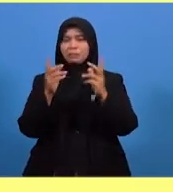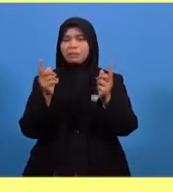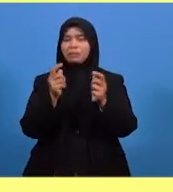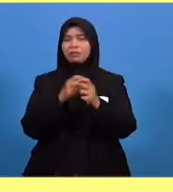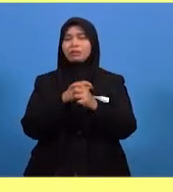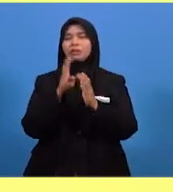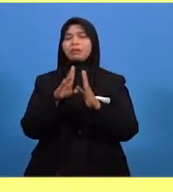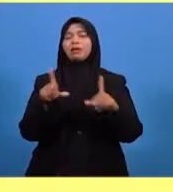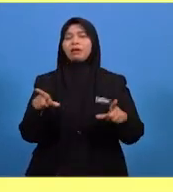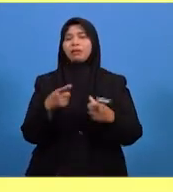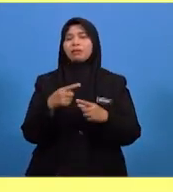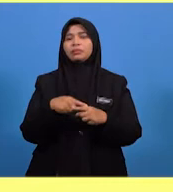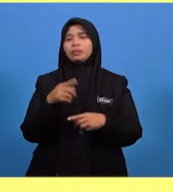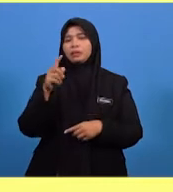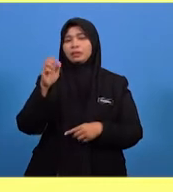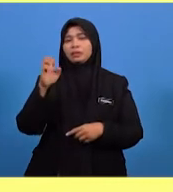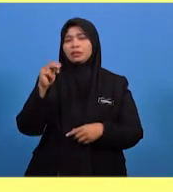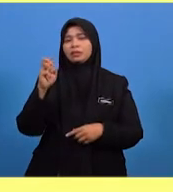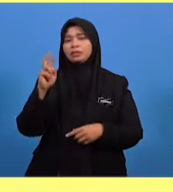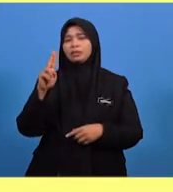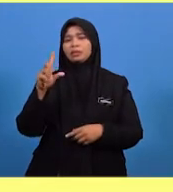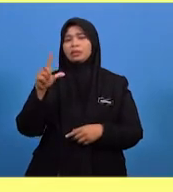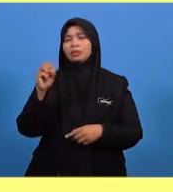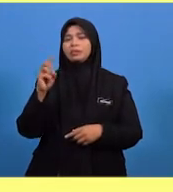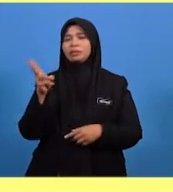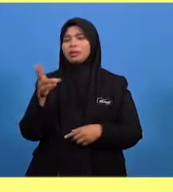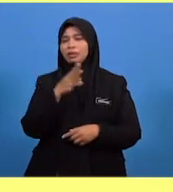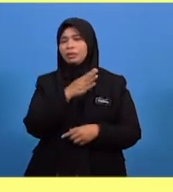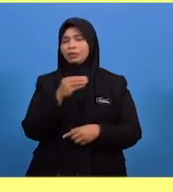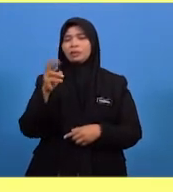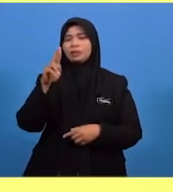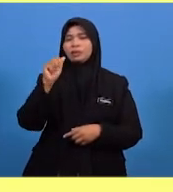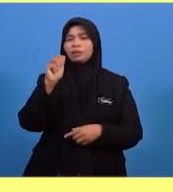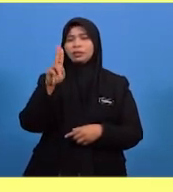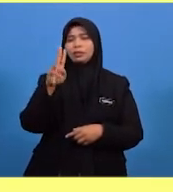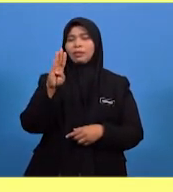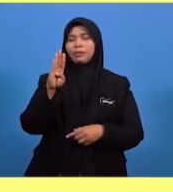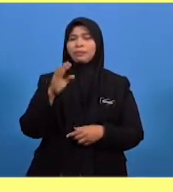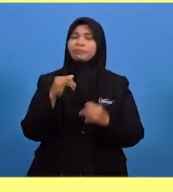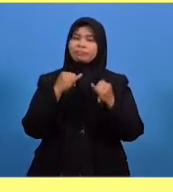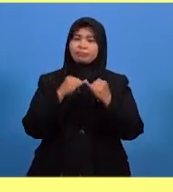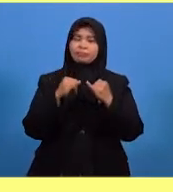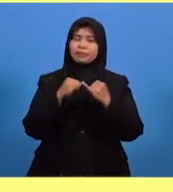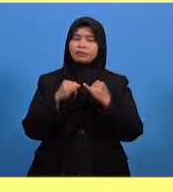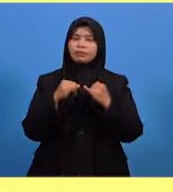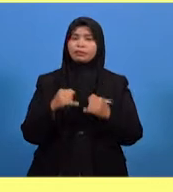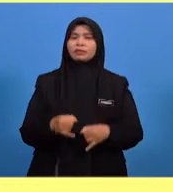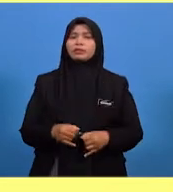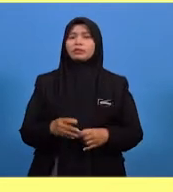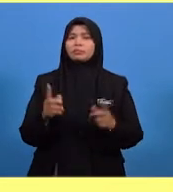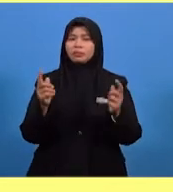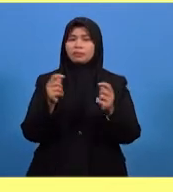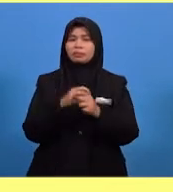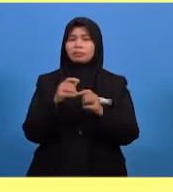penentangan berlaku di temerloh dan dirawu akhir sekali